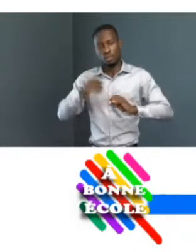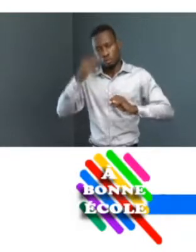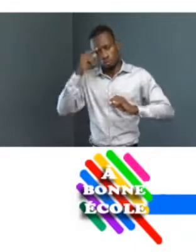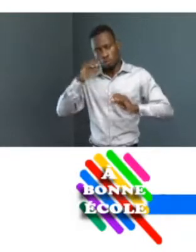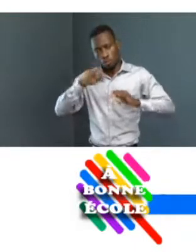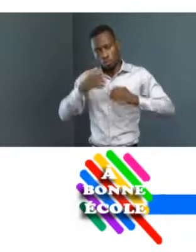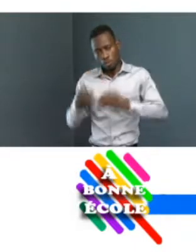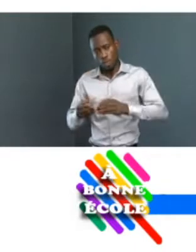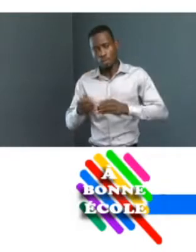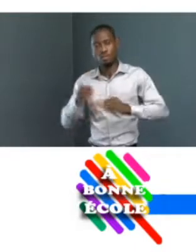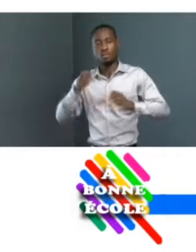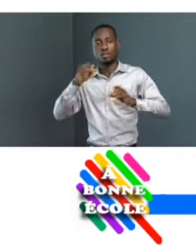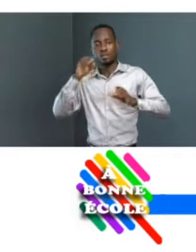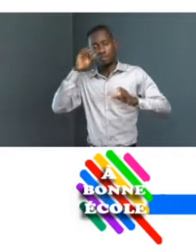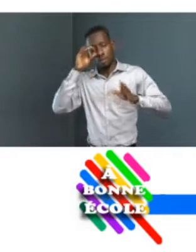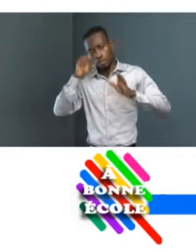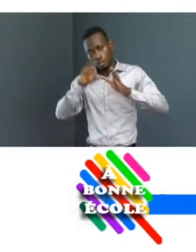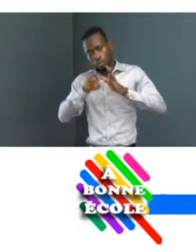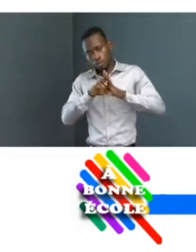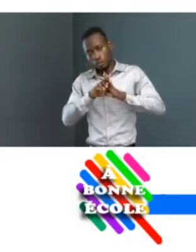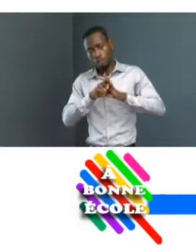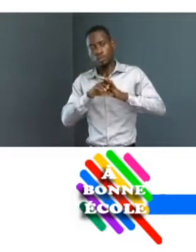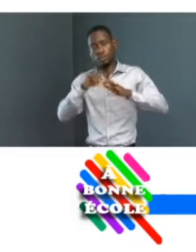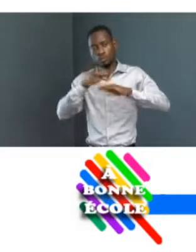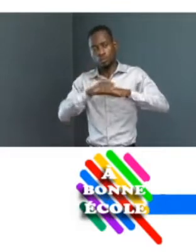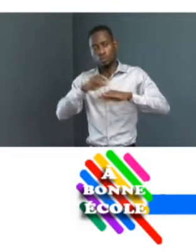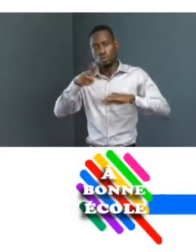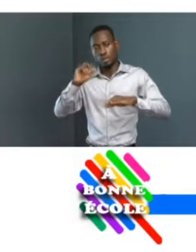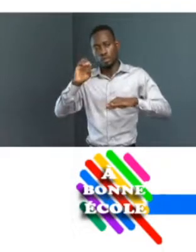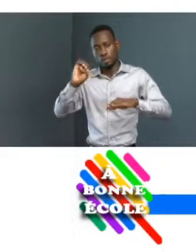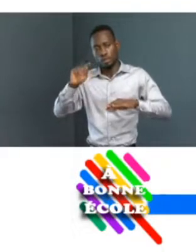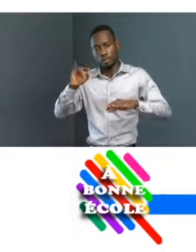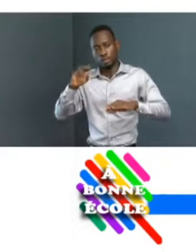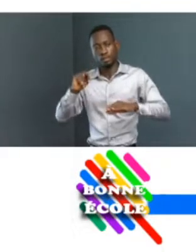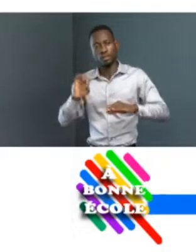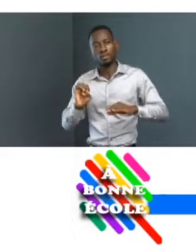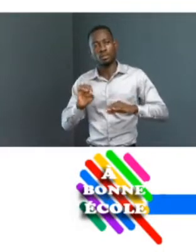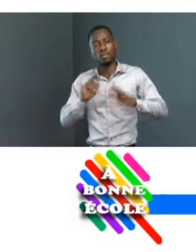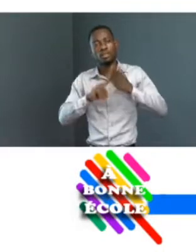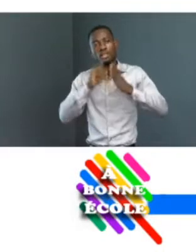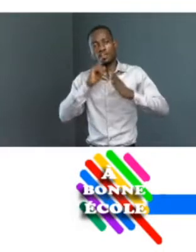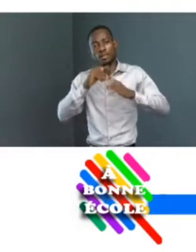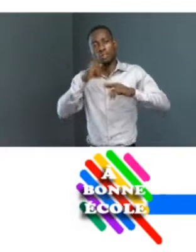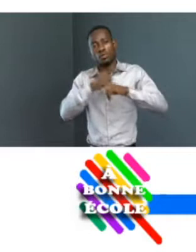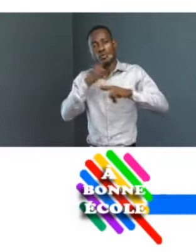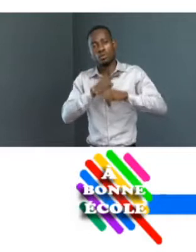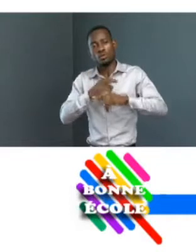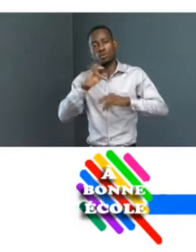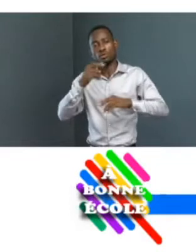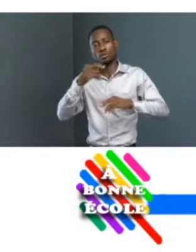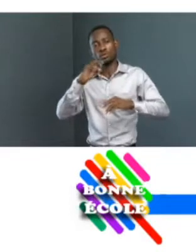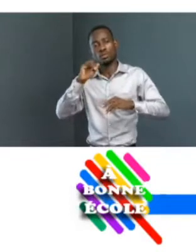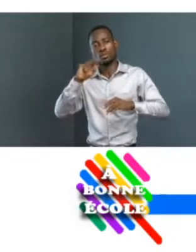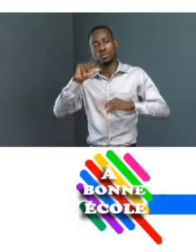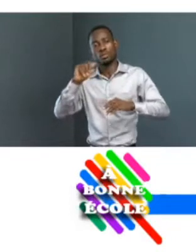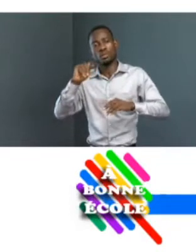l'objet net, l'image de l'objet net sur la rétine. Donc, quel est maintenant le rôle du cristallin au cours